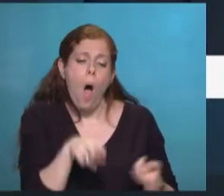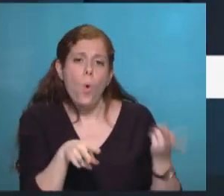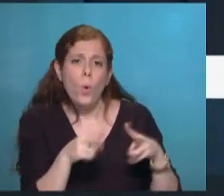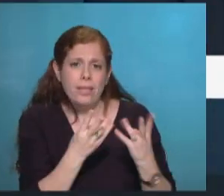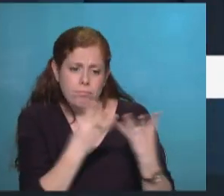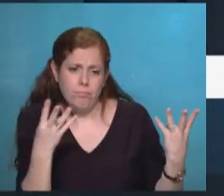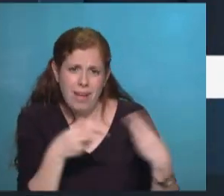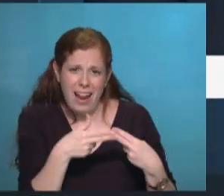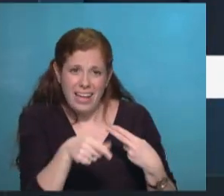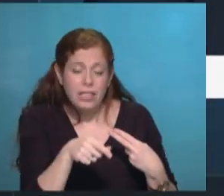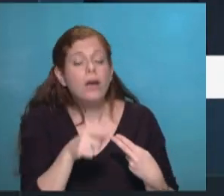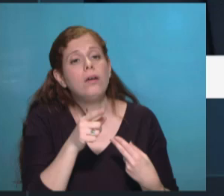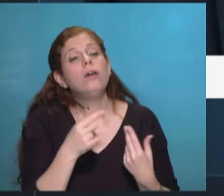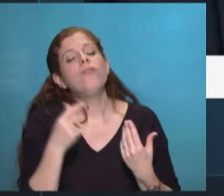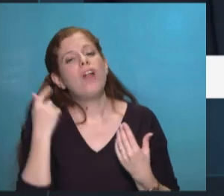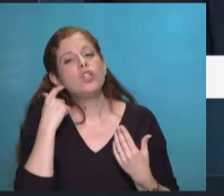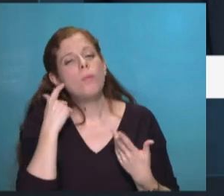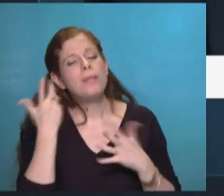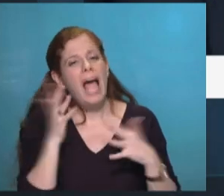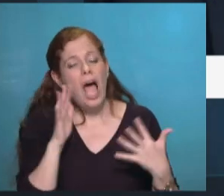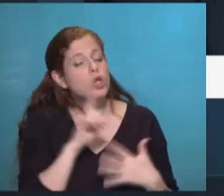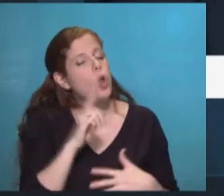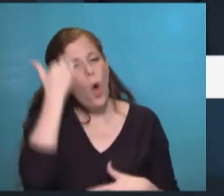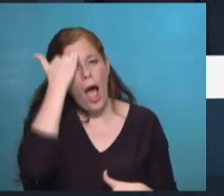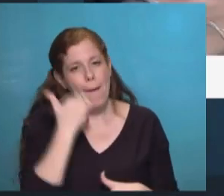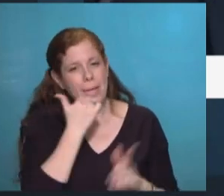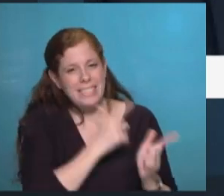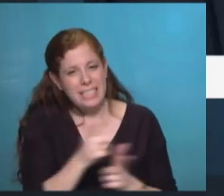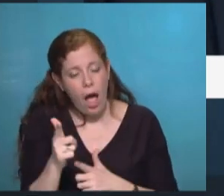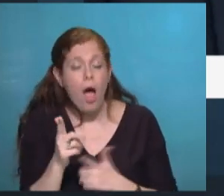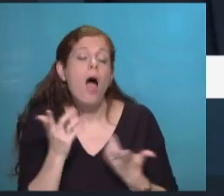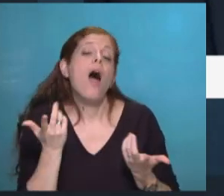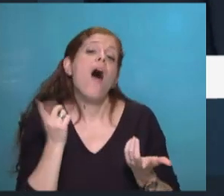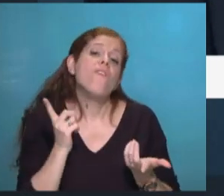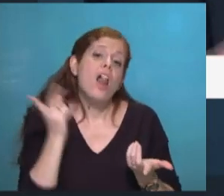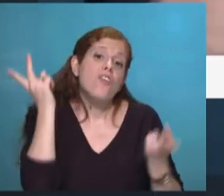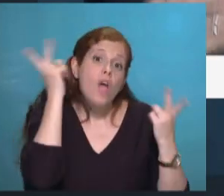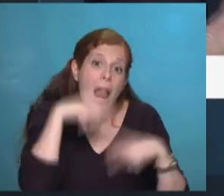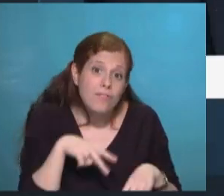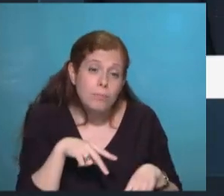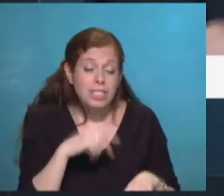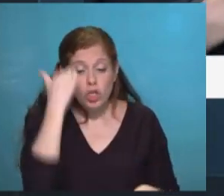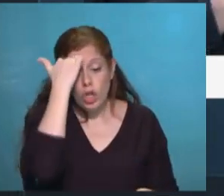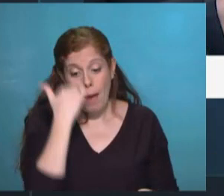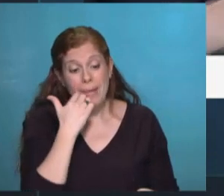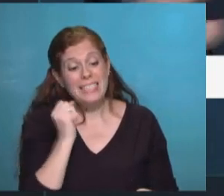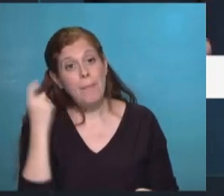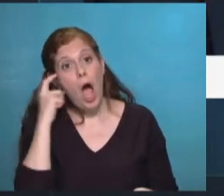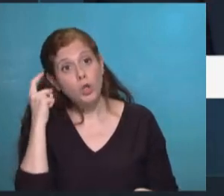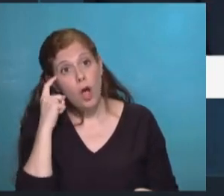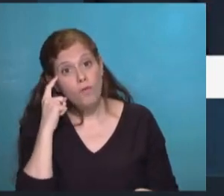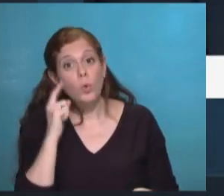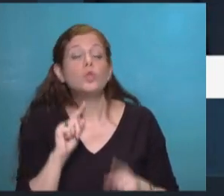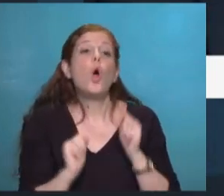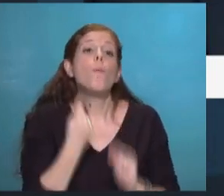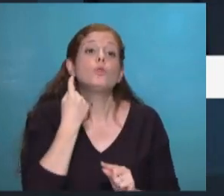הערכה הזאת גם של האלוף הרצי הלוי, שלא חמאס ירה את הירי. אבל אפשר להבין בזה שחמאס, אם חשבנו שכל מה שקורה